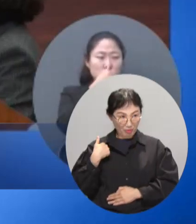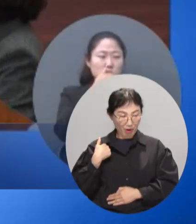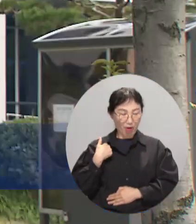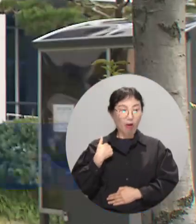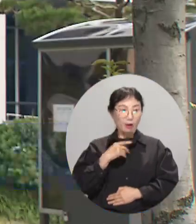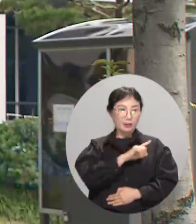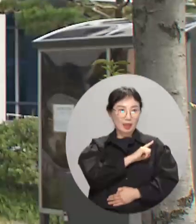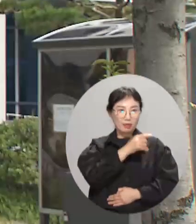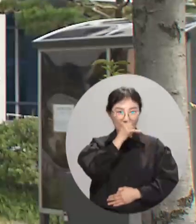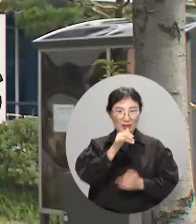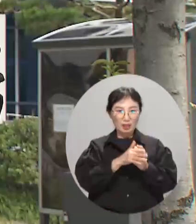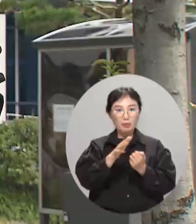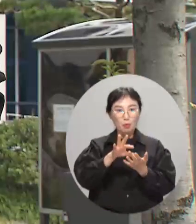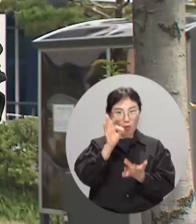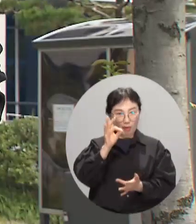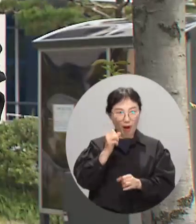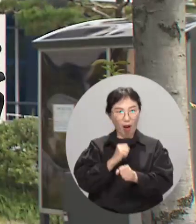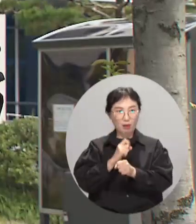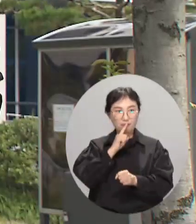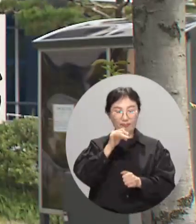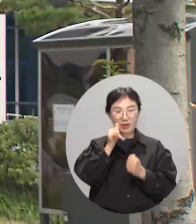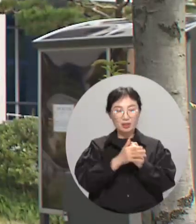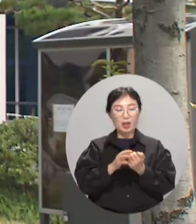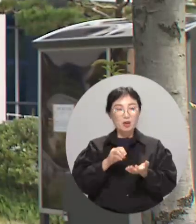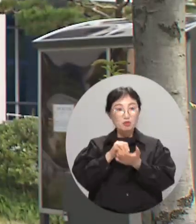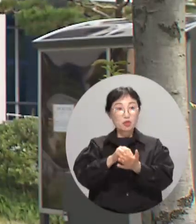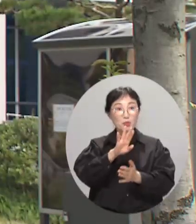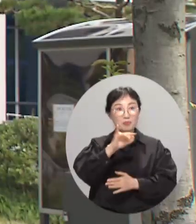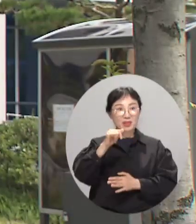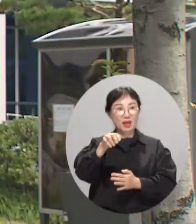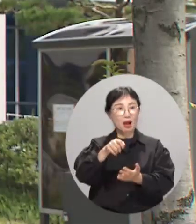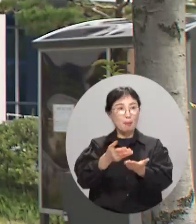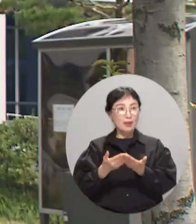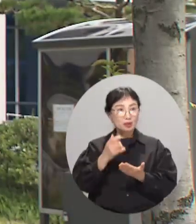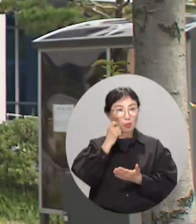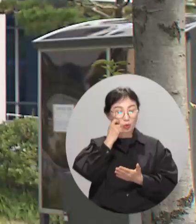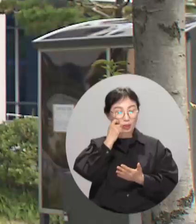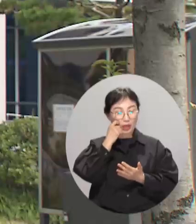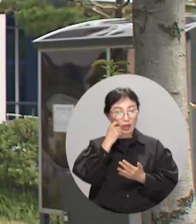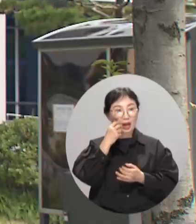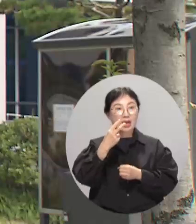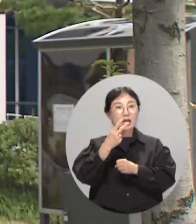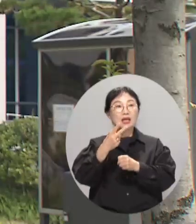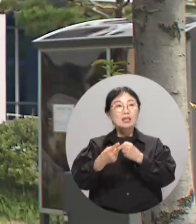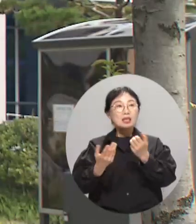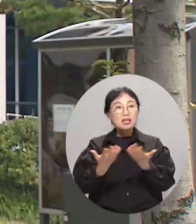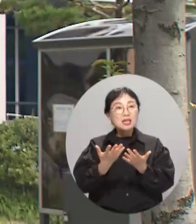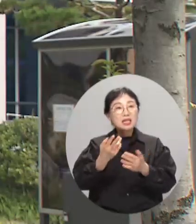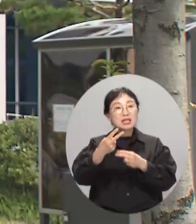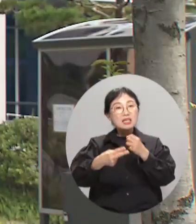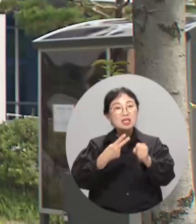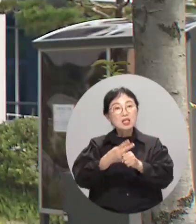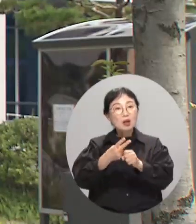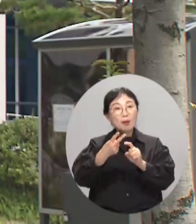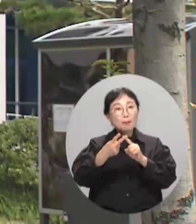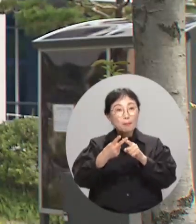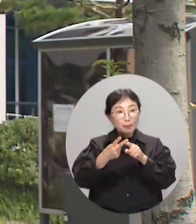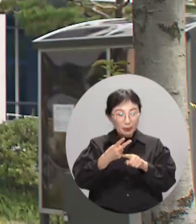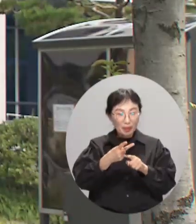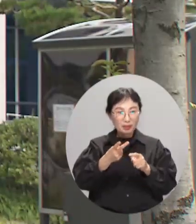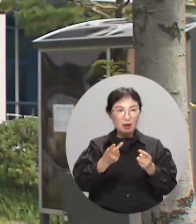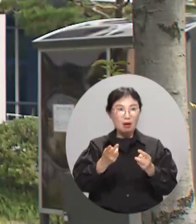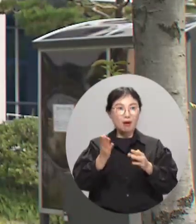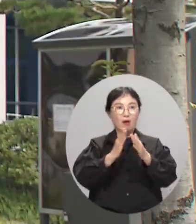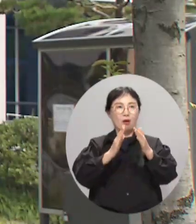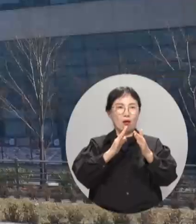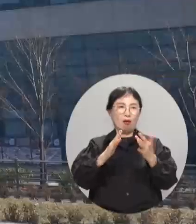뽑았다고. 더 심각한 건 취업비자를 발급받지 못해 근무기간 2년 중 절반 가까이 정상 근무도 하지